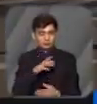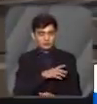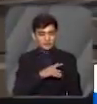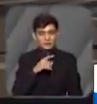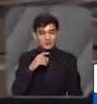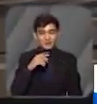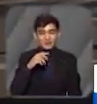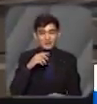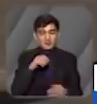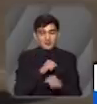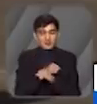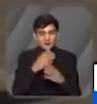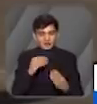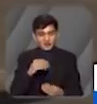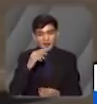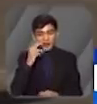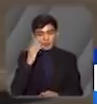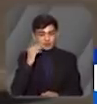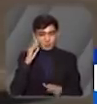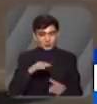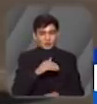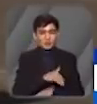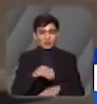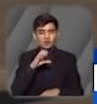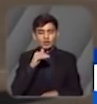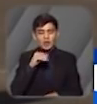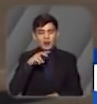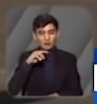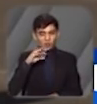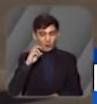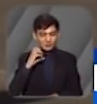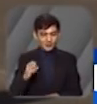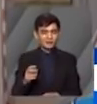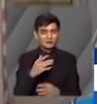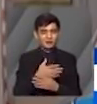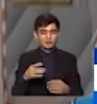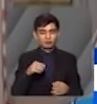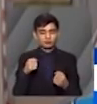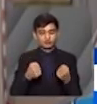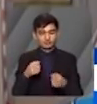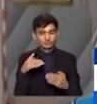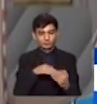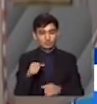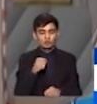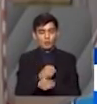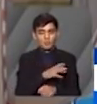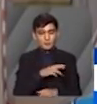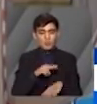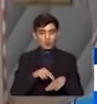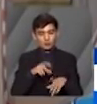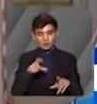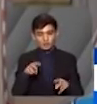күні Алматының Назарбаев, Ганди, Сәтбаев, Желтоқсан, Абай көшелері ара кідік жабылып қозғалыс тоқтатылды. Полиция қызметкерлері